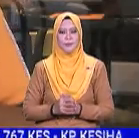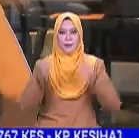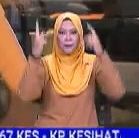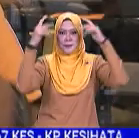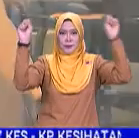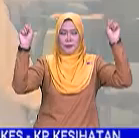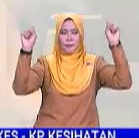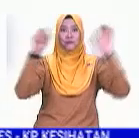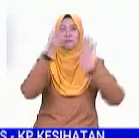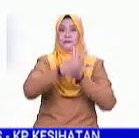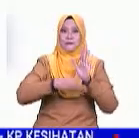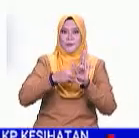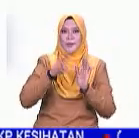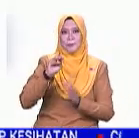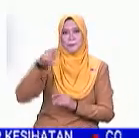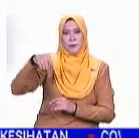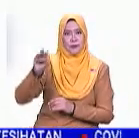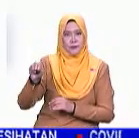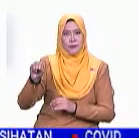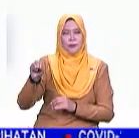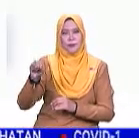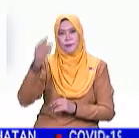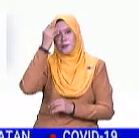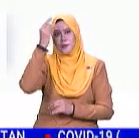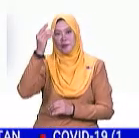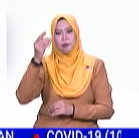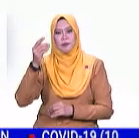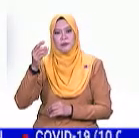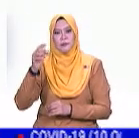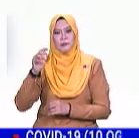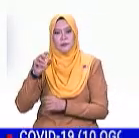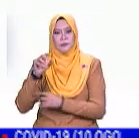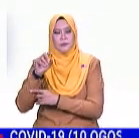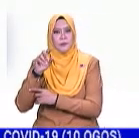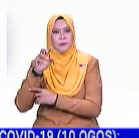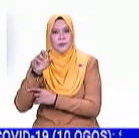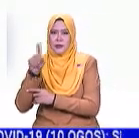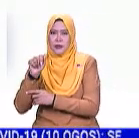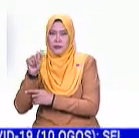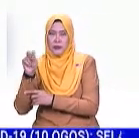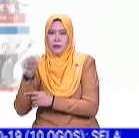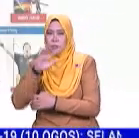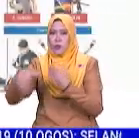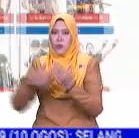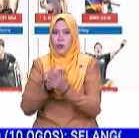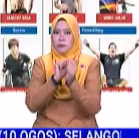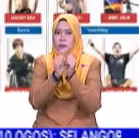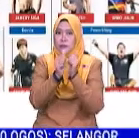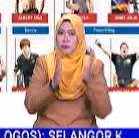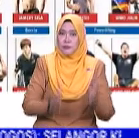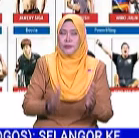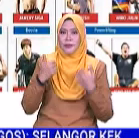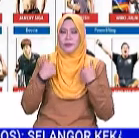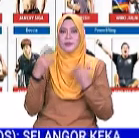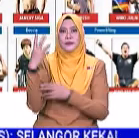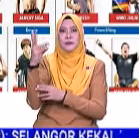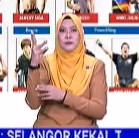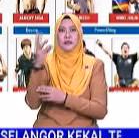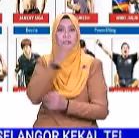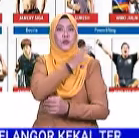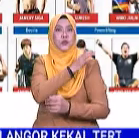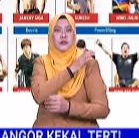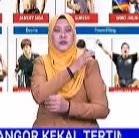Presiden Majlis Paralimpik Malaysia MPM, Dato' Sri Megadi Syahriman Zaharuddin berkata, kesemua atlet tersebut akan ditemani 16